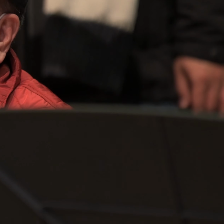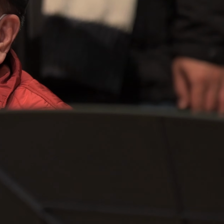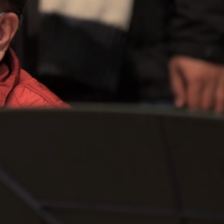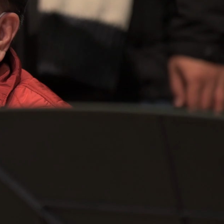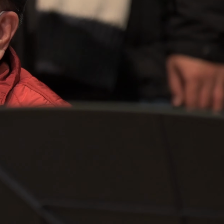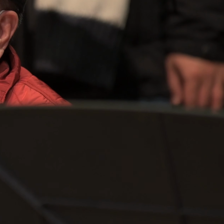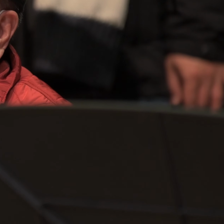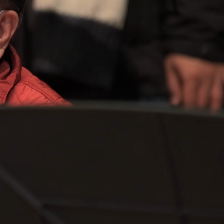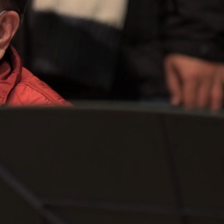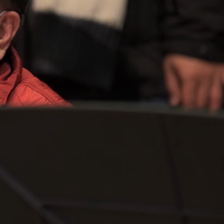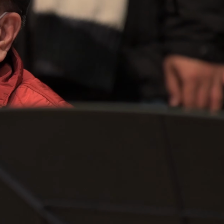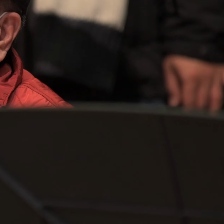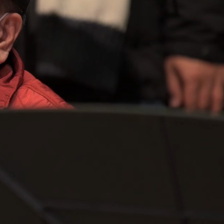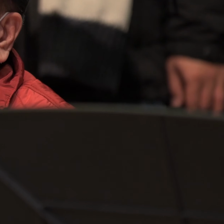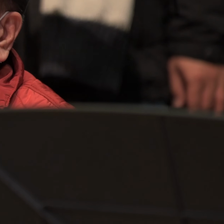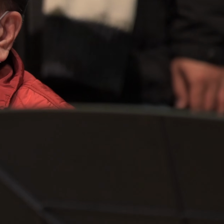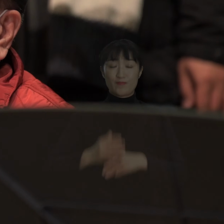우리